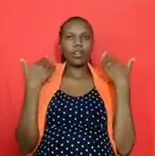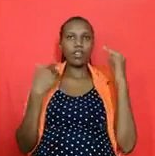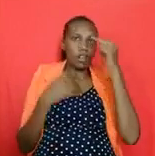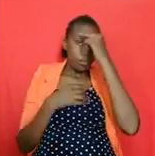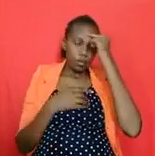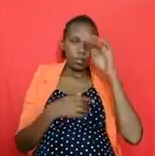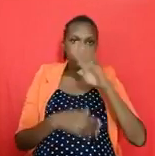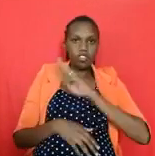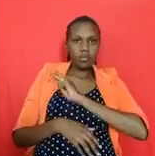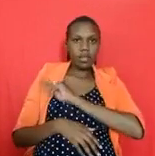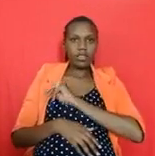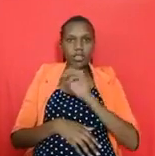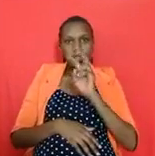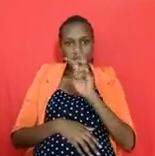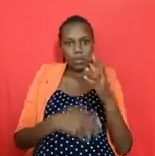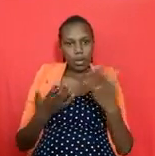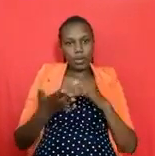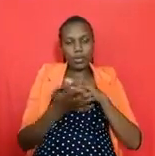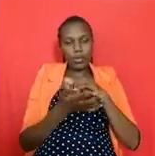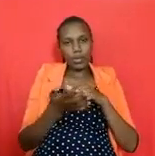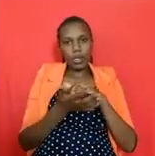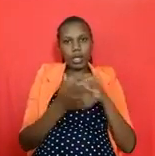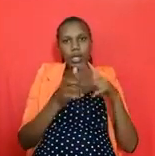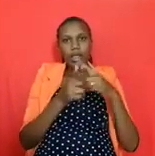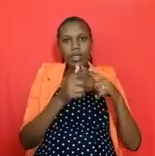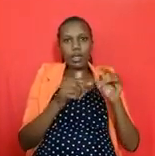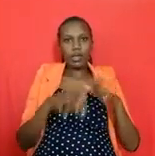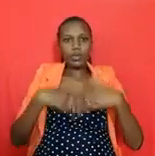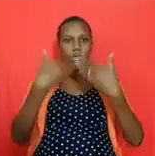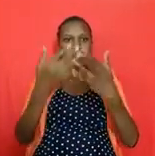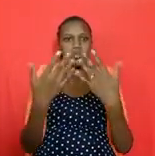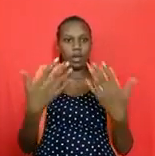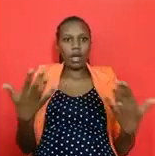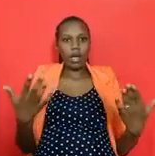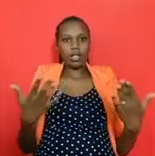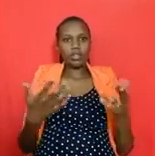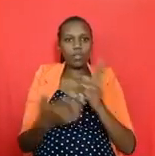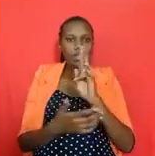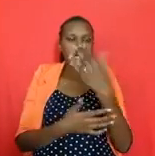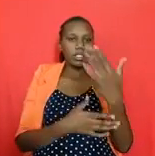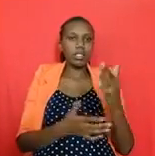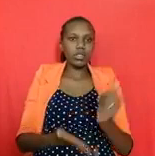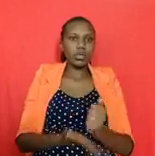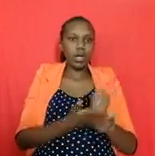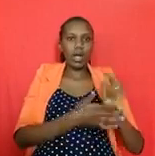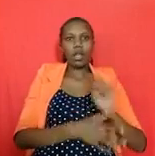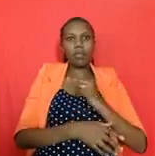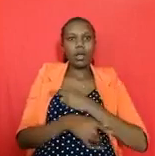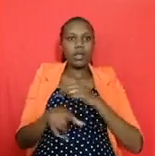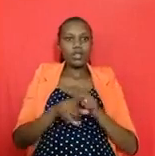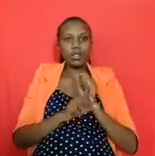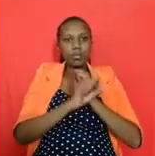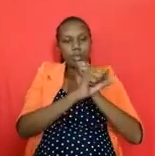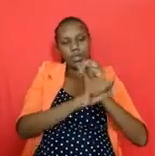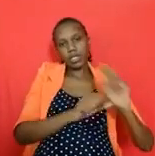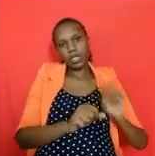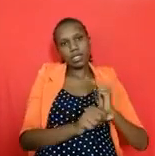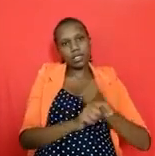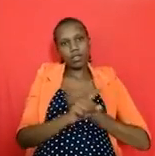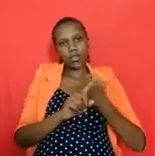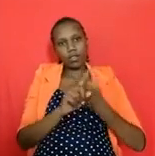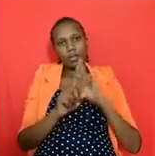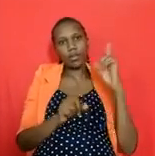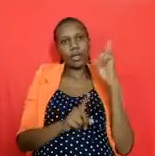wa tha ciaku rora ũrĩa twagĩte hinya na ũtambũrũkie guoko gwaku kwa ũrĩo ũtũteithie na ũtũgitĩre mogwati-inĩ maitũ